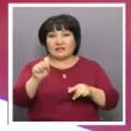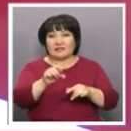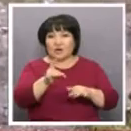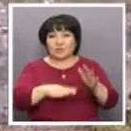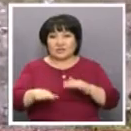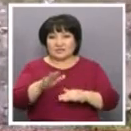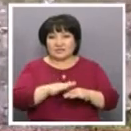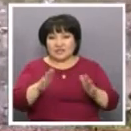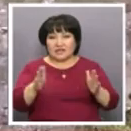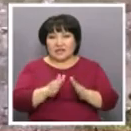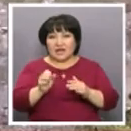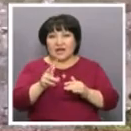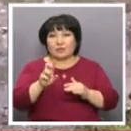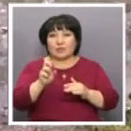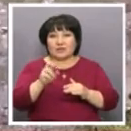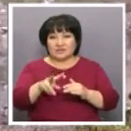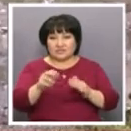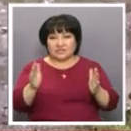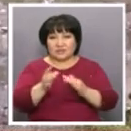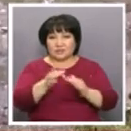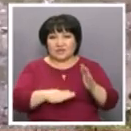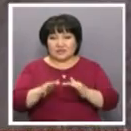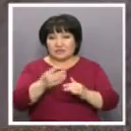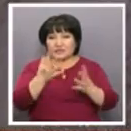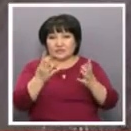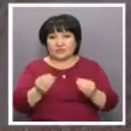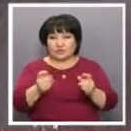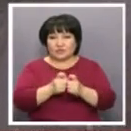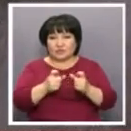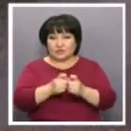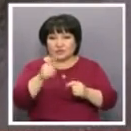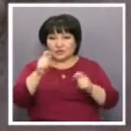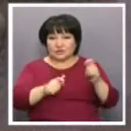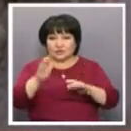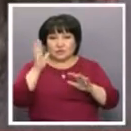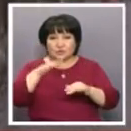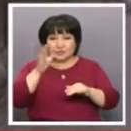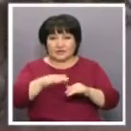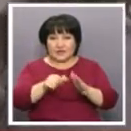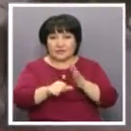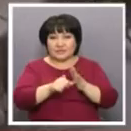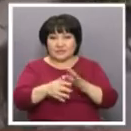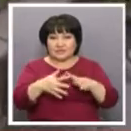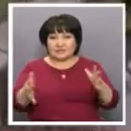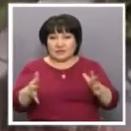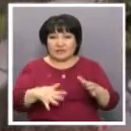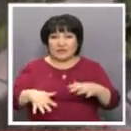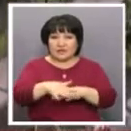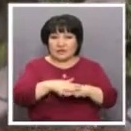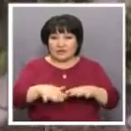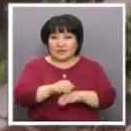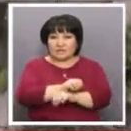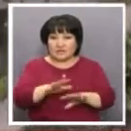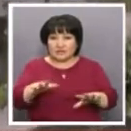тұрғындары бірнеше күннен бері сумен күресуде. Жаңбыр суы 10 шақты үйдің ішіне кіріп, 60-тан астам аулаға жайылыпты. Жалпы аталған